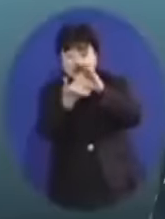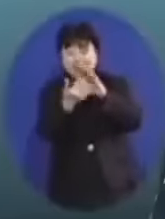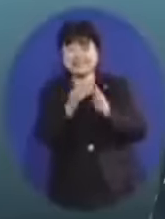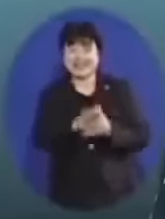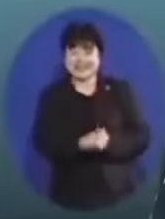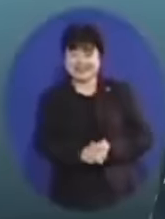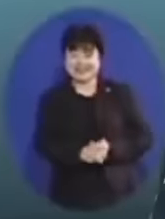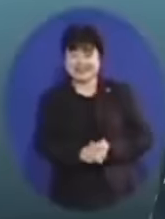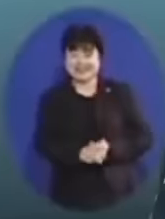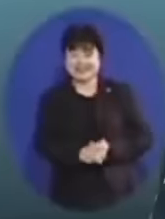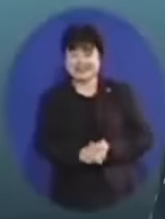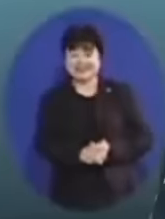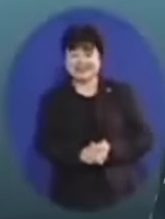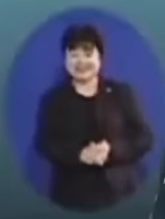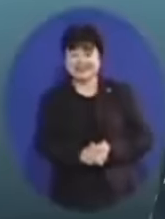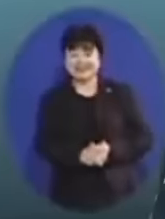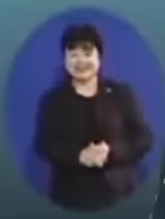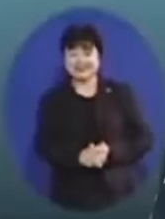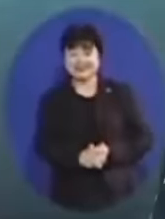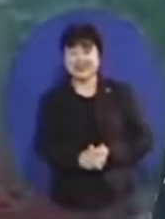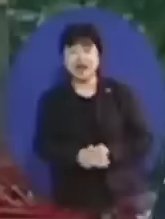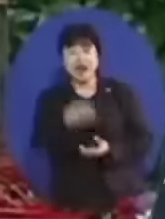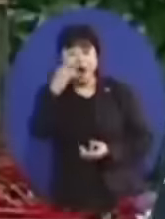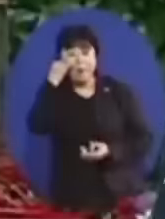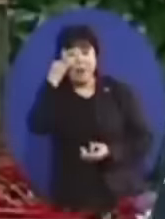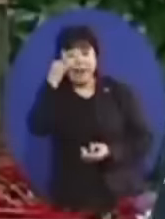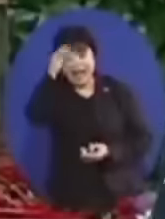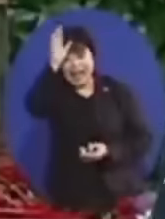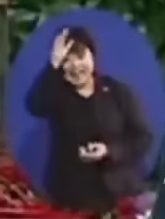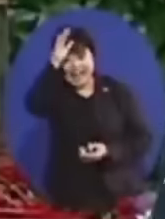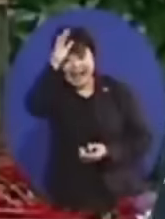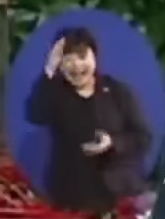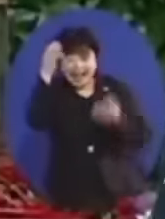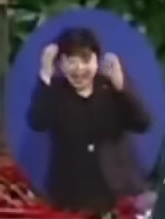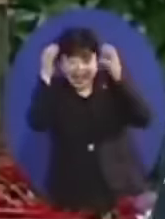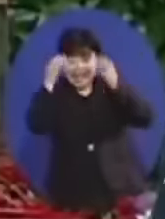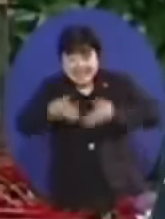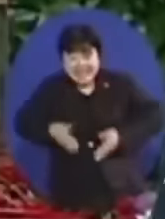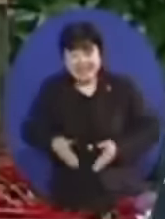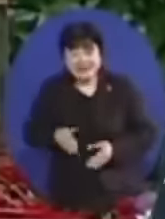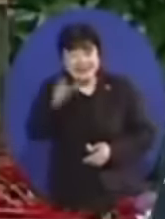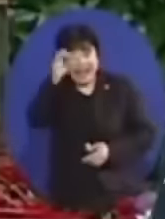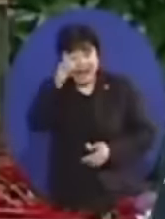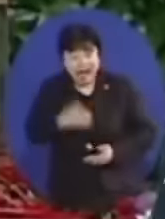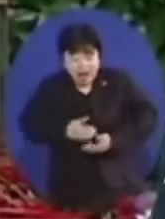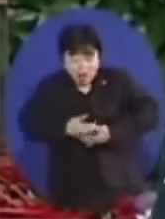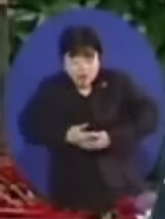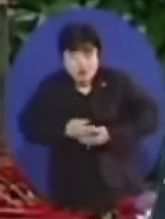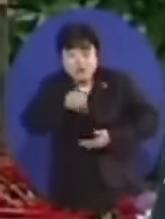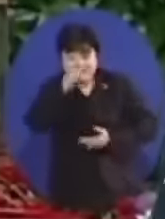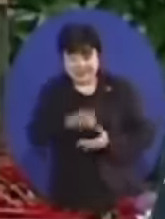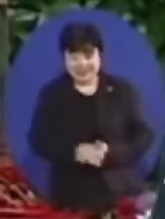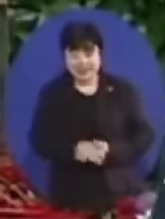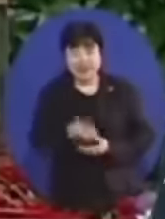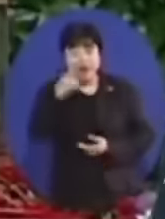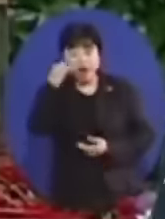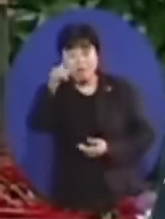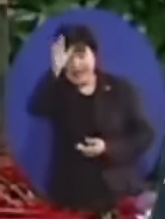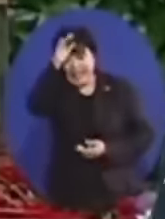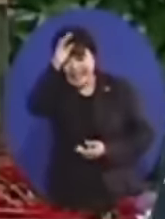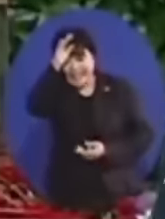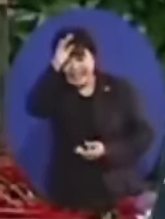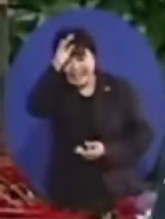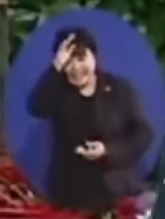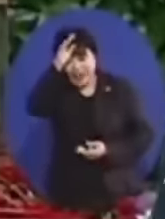말했습니다. 암탉이 병아리를 낳기 위하여 알을 품고 있어야 합니다. 어미닭이 아무것도